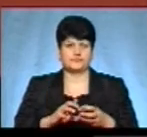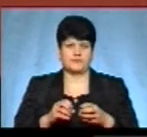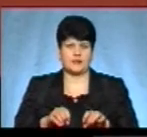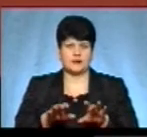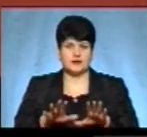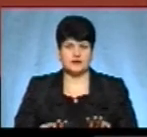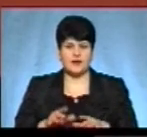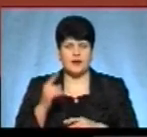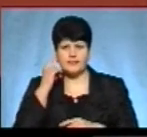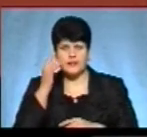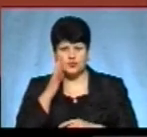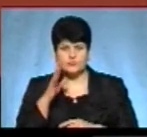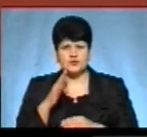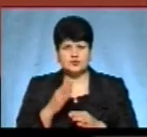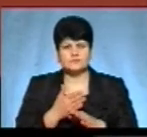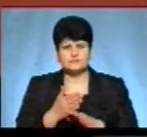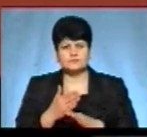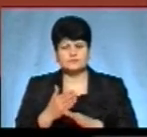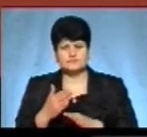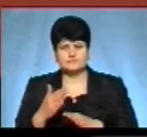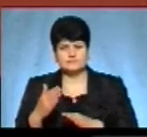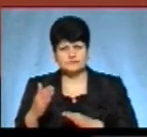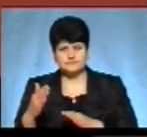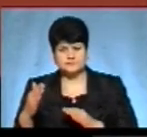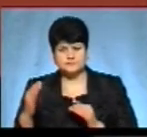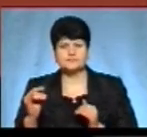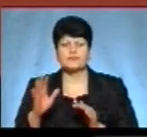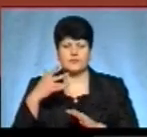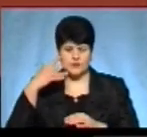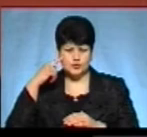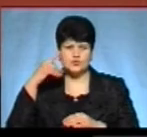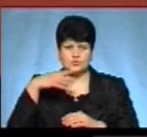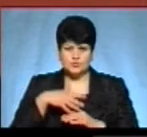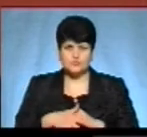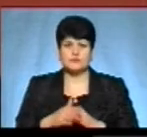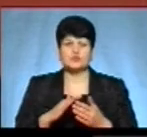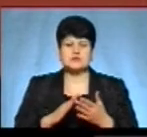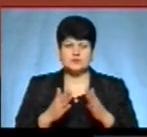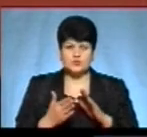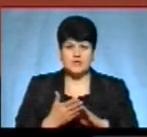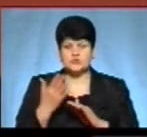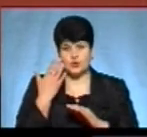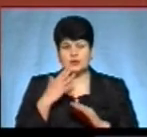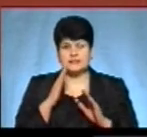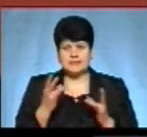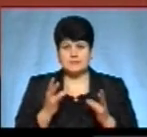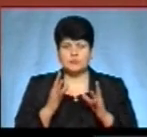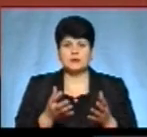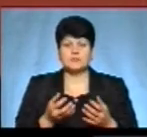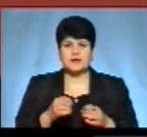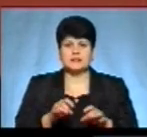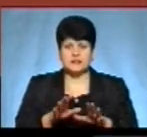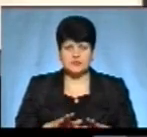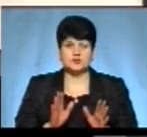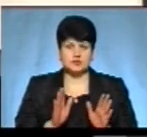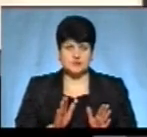люди дозрівають до певного якоїсь ситуації, коли вже треба прийняти рішення, а саме до